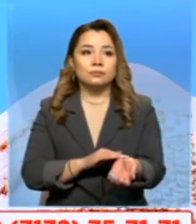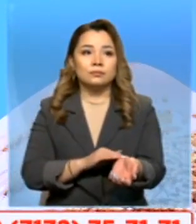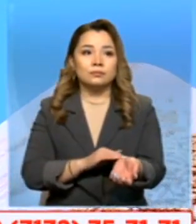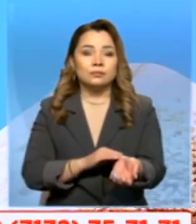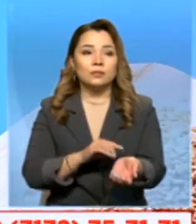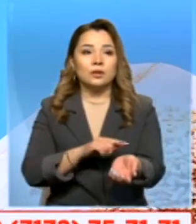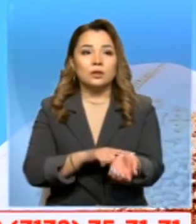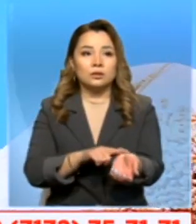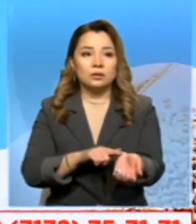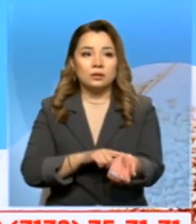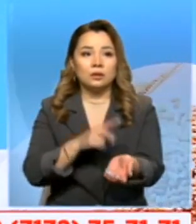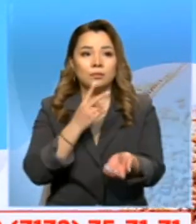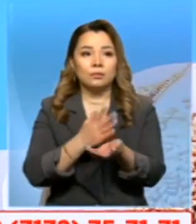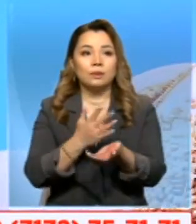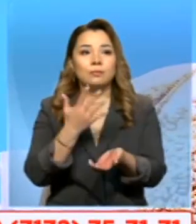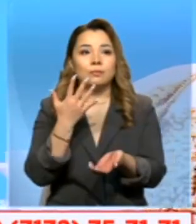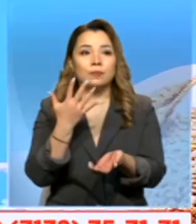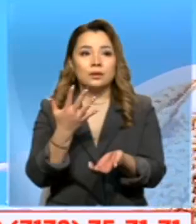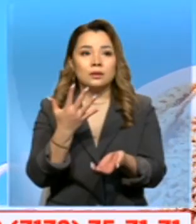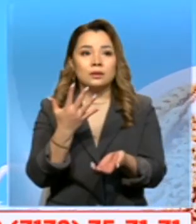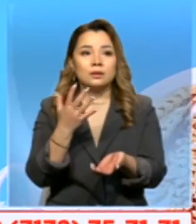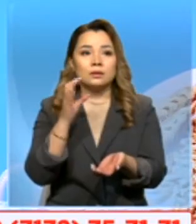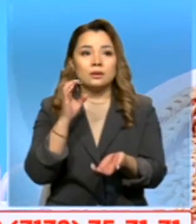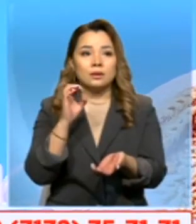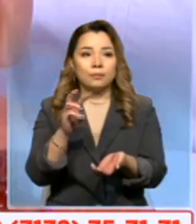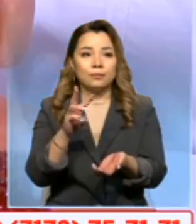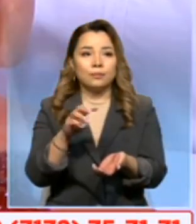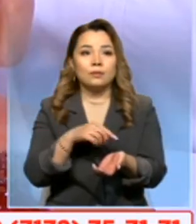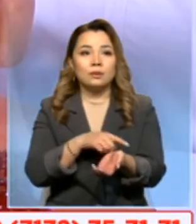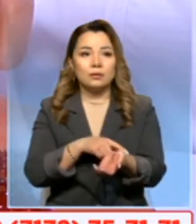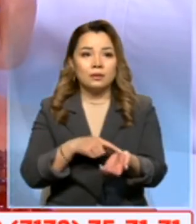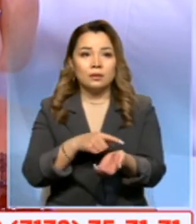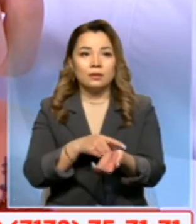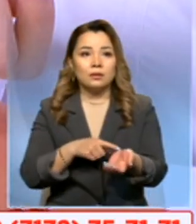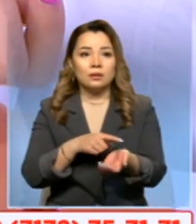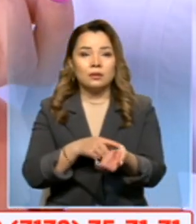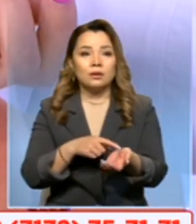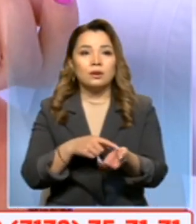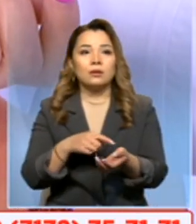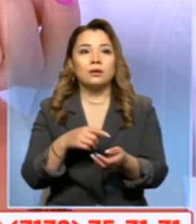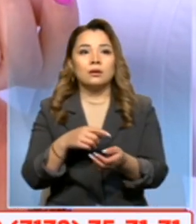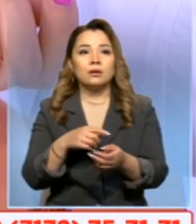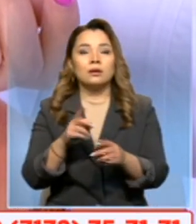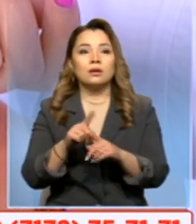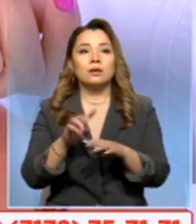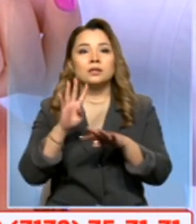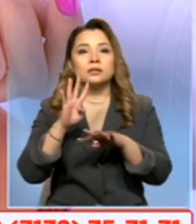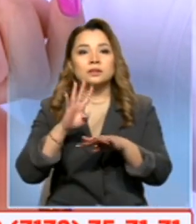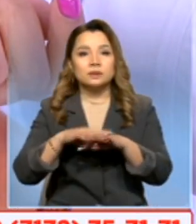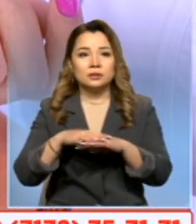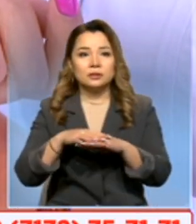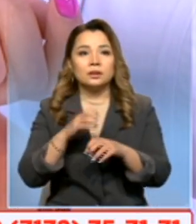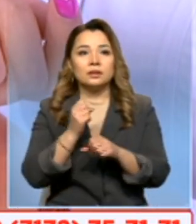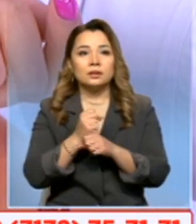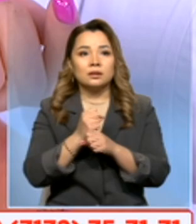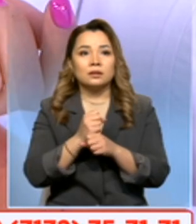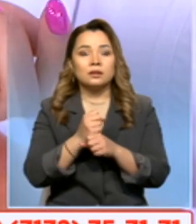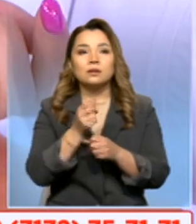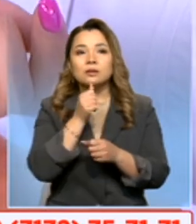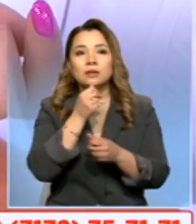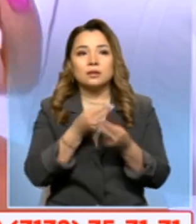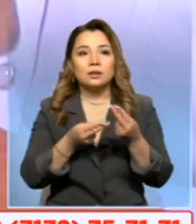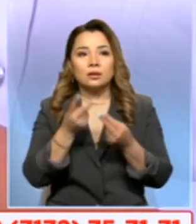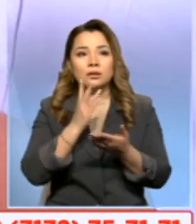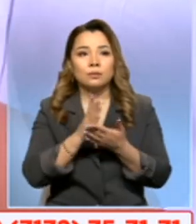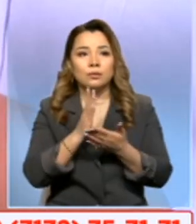білектің ішкі жағында 5-ке 5 сантиметр ретінде мынандай крестик, нолик сияқты осындай квадратик қылып